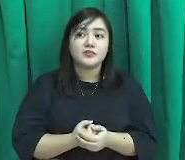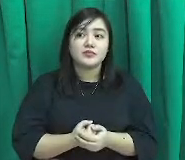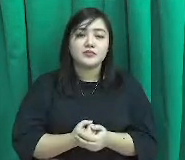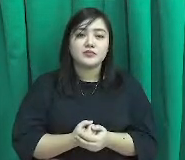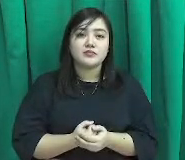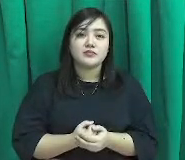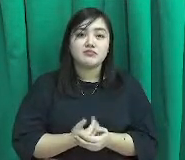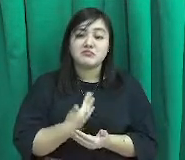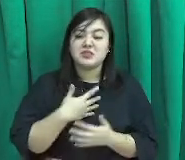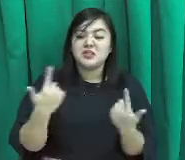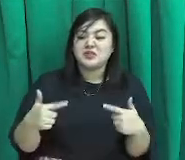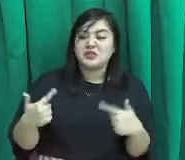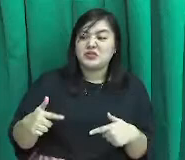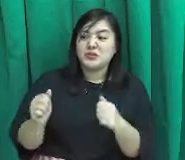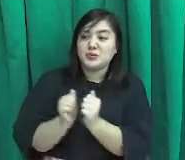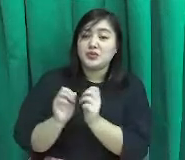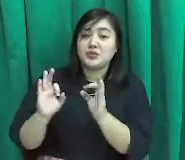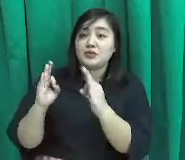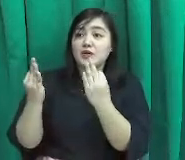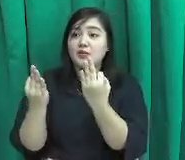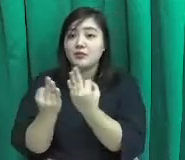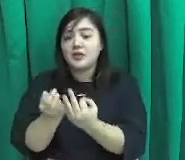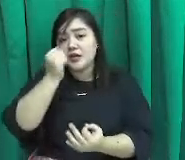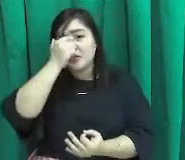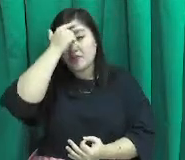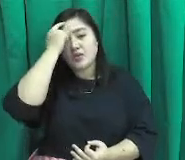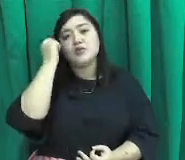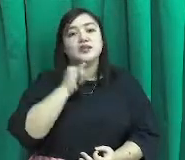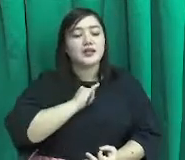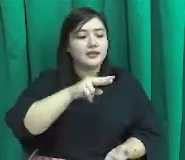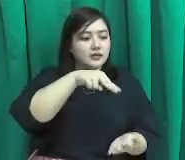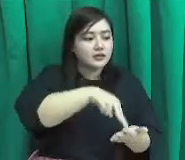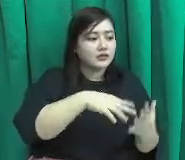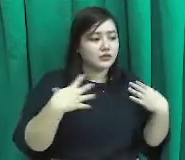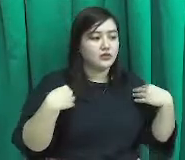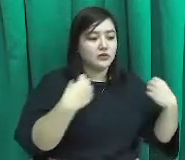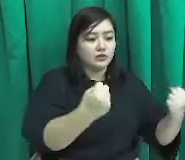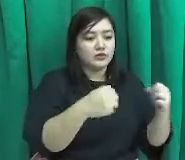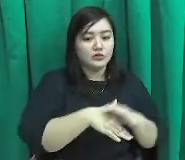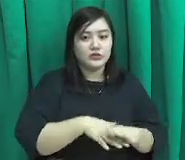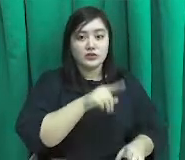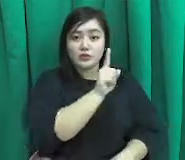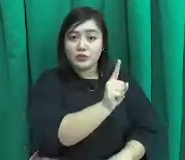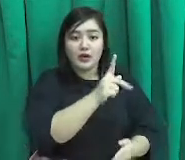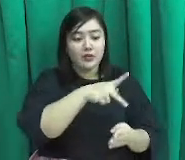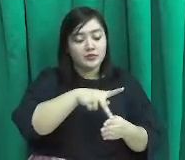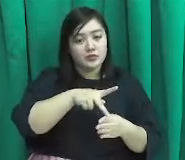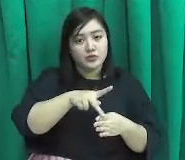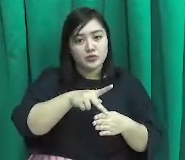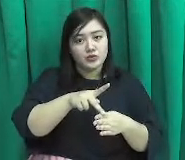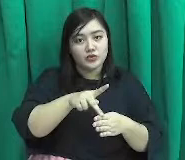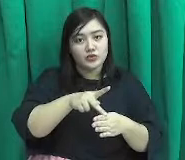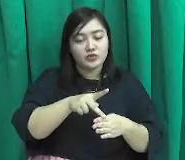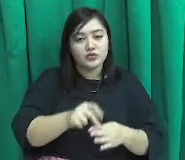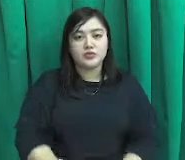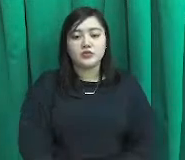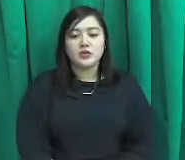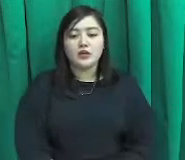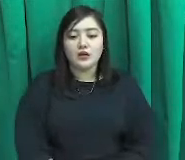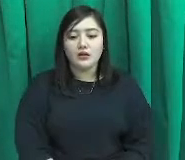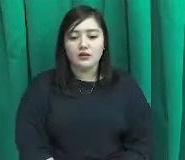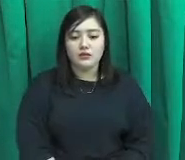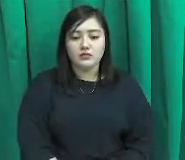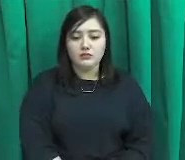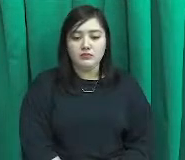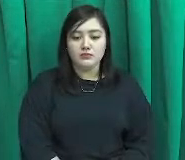pamilya dahil sa prinsipyo na aking pinaninindigan. Ngunit ang ginagawa ko po, Sir Dennis, kapag dumahantong